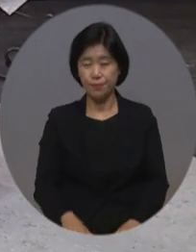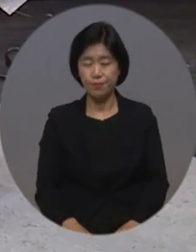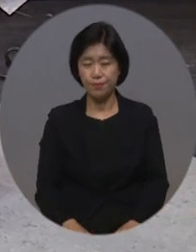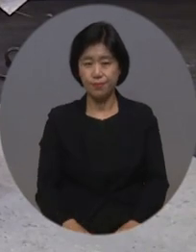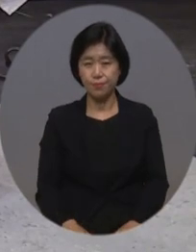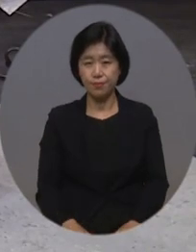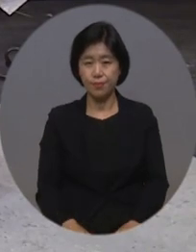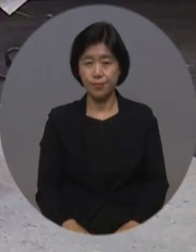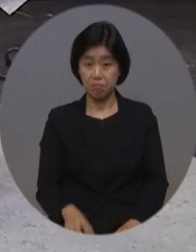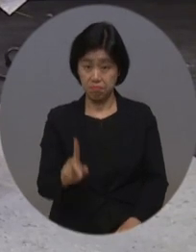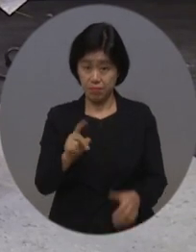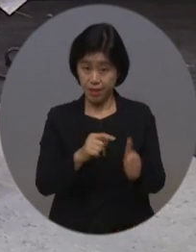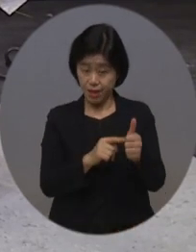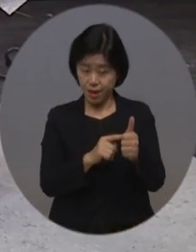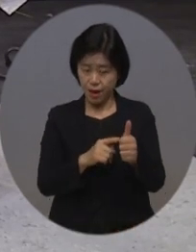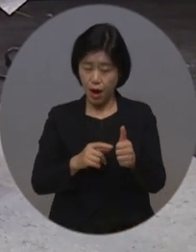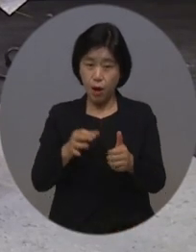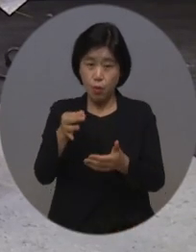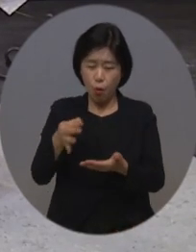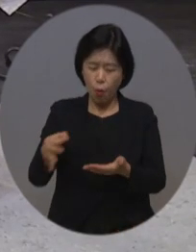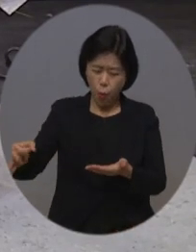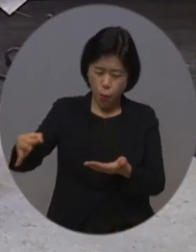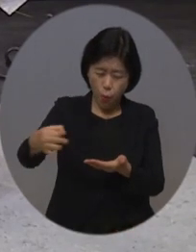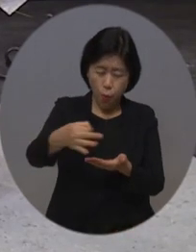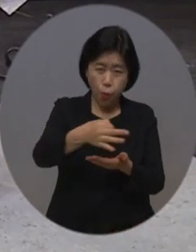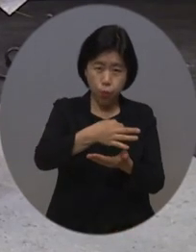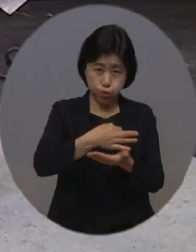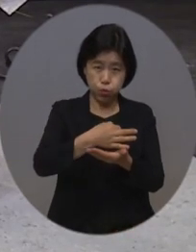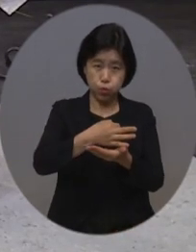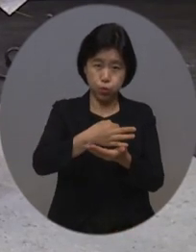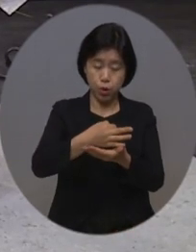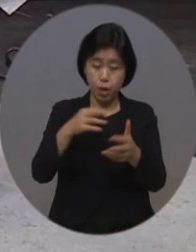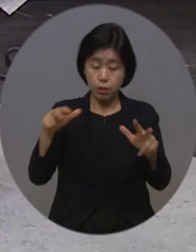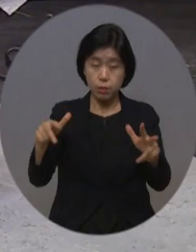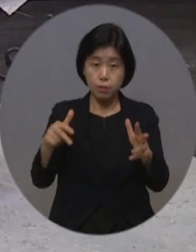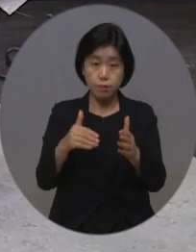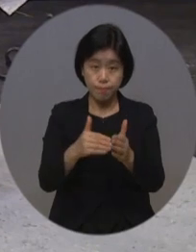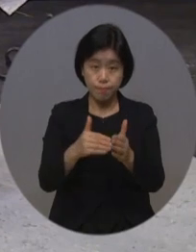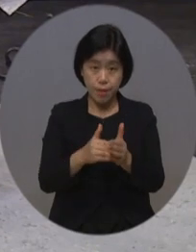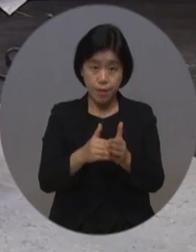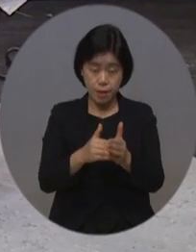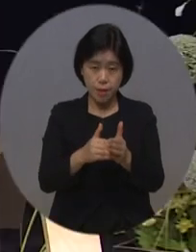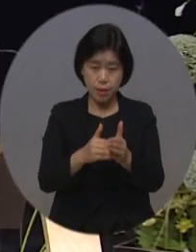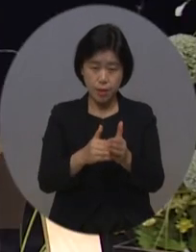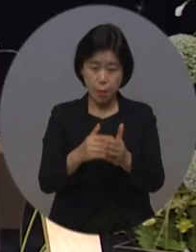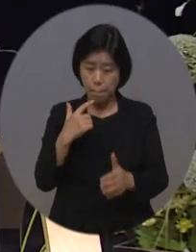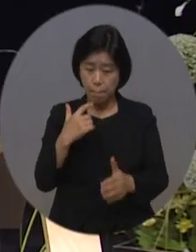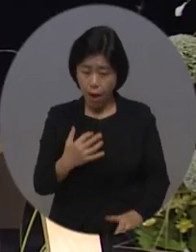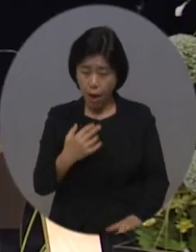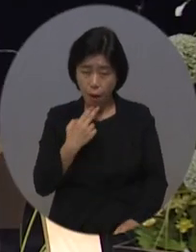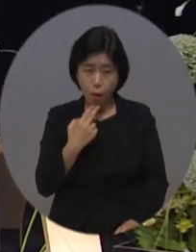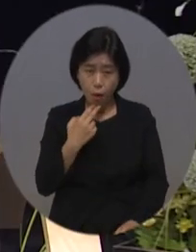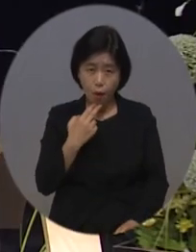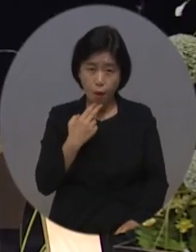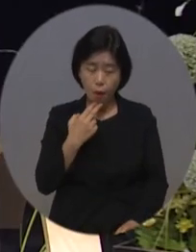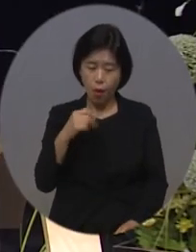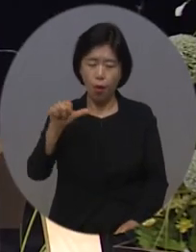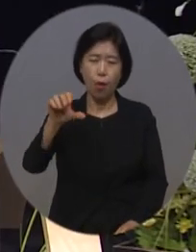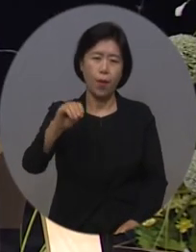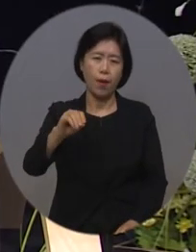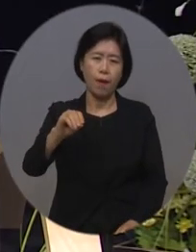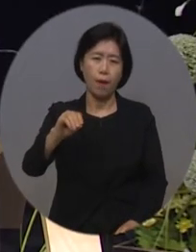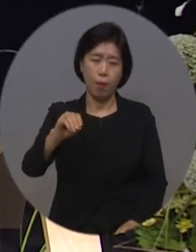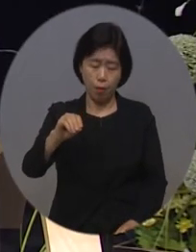세는 그는 흩어지지 않고 여기까지 온 헌돈 5만 원을 발견합니다. 5만 원은 다른 돈과